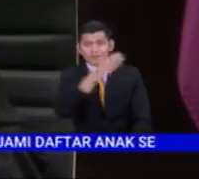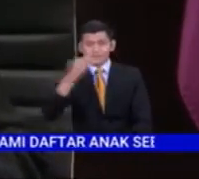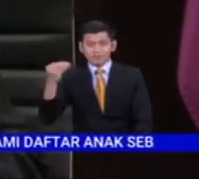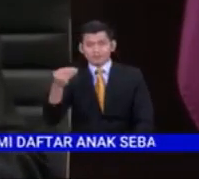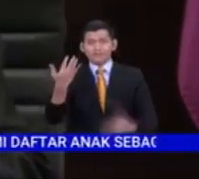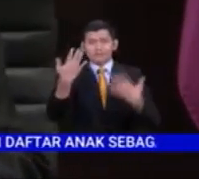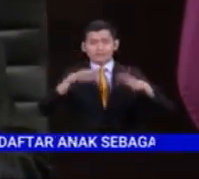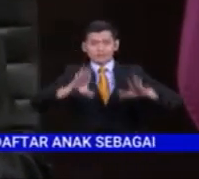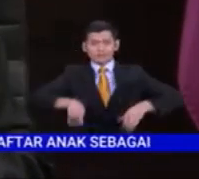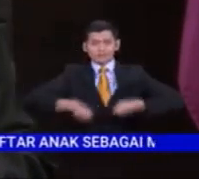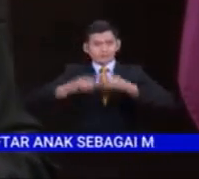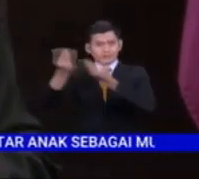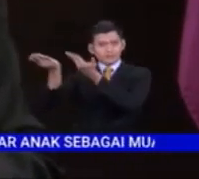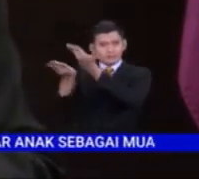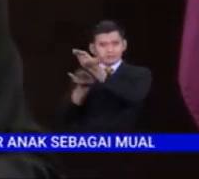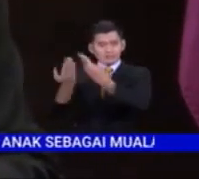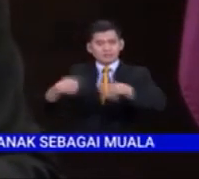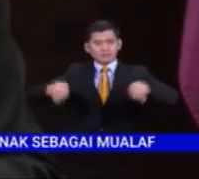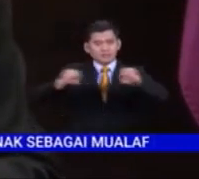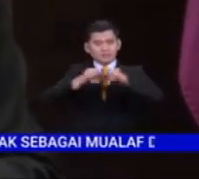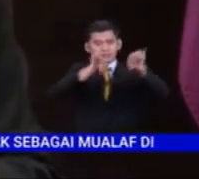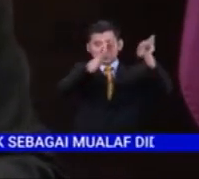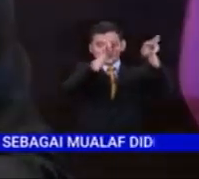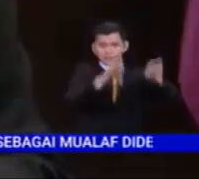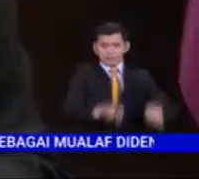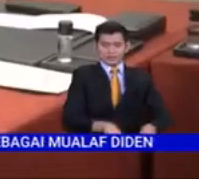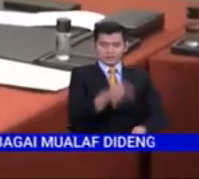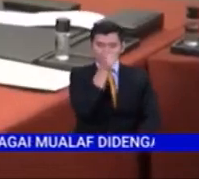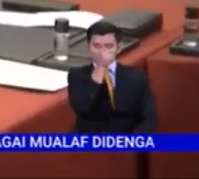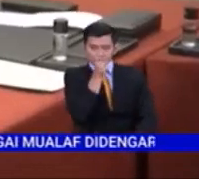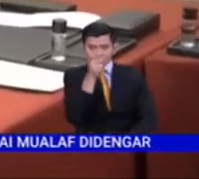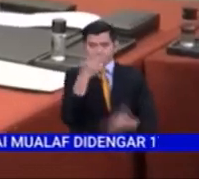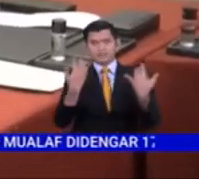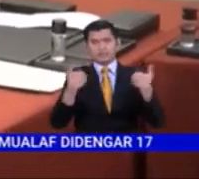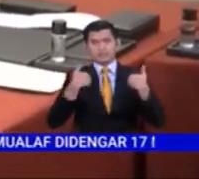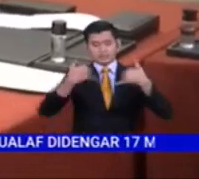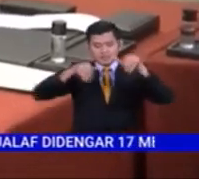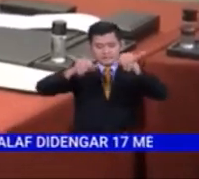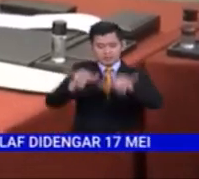memberi kemudahan sama kepada rakyat Qatar di Malaysia.